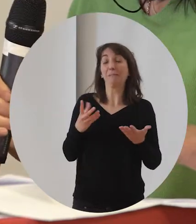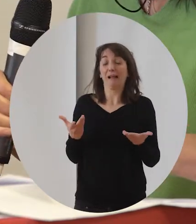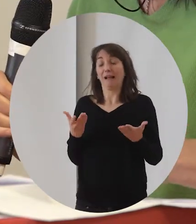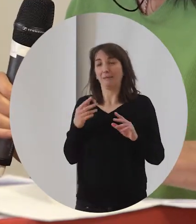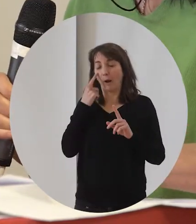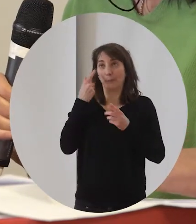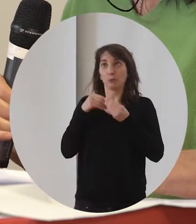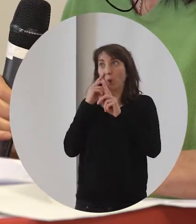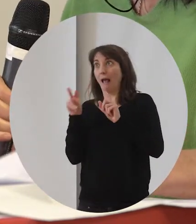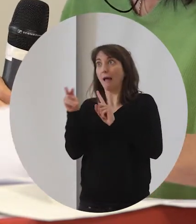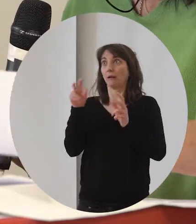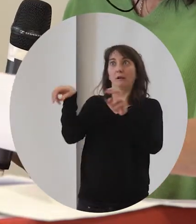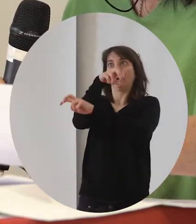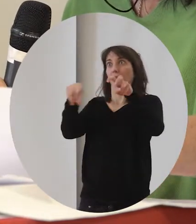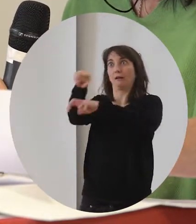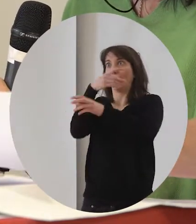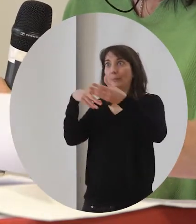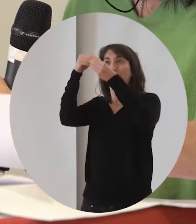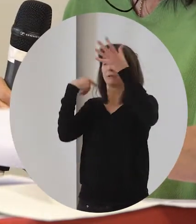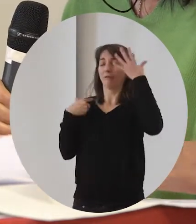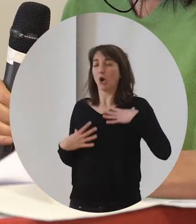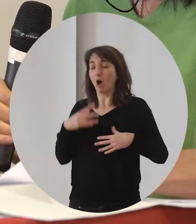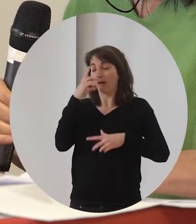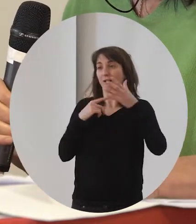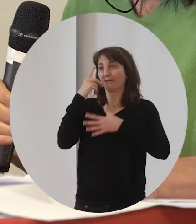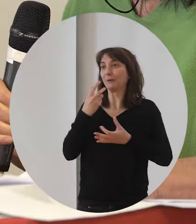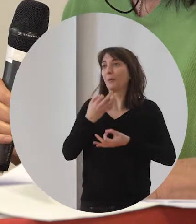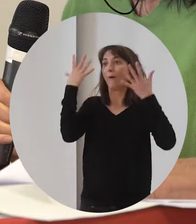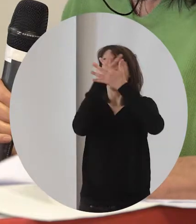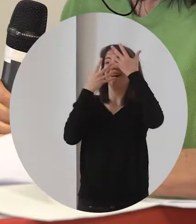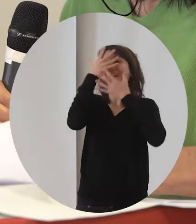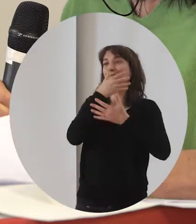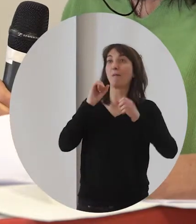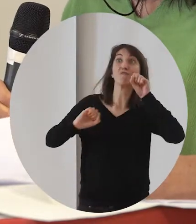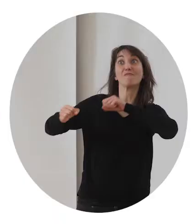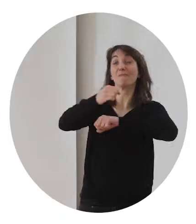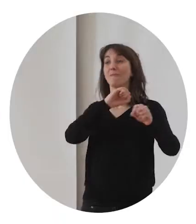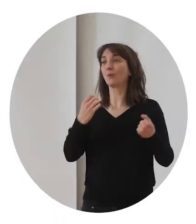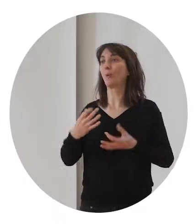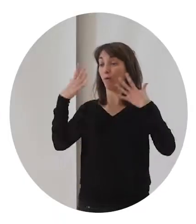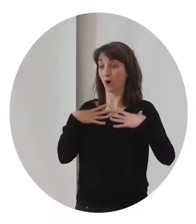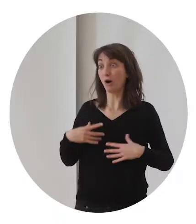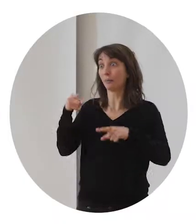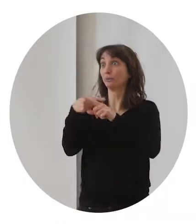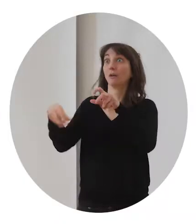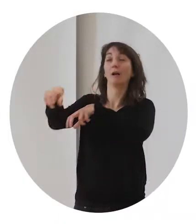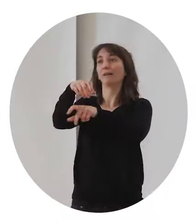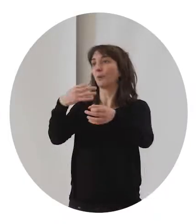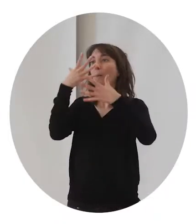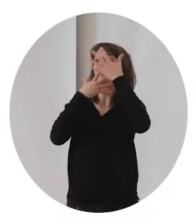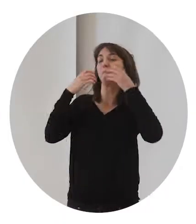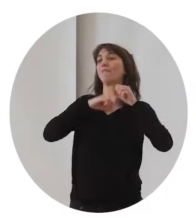à regarder ce qui se passe, et quand on est dans cette sensation de mouvement un petit peu perpétuel. Donc